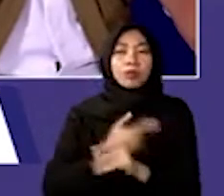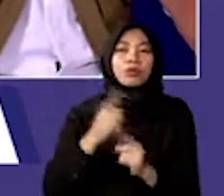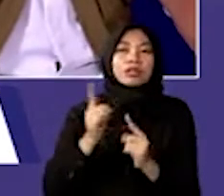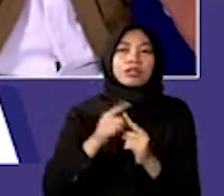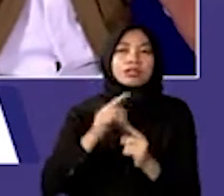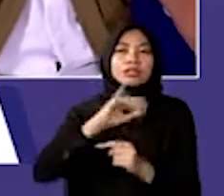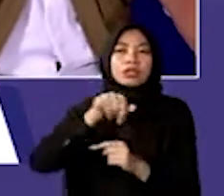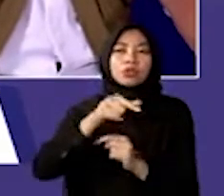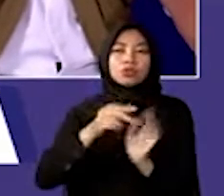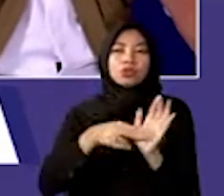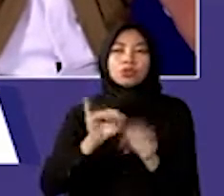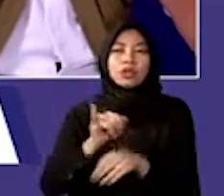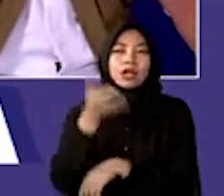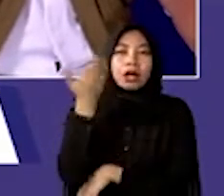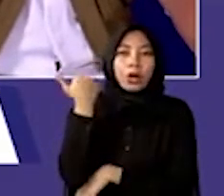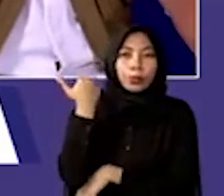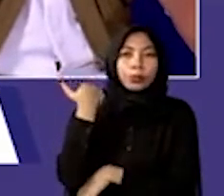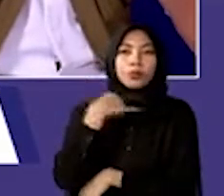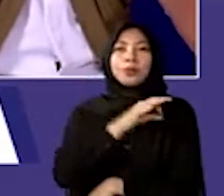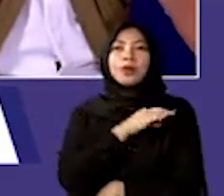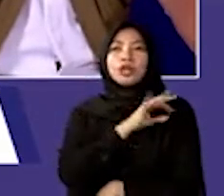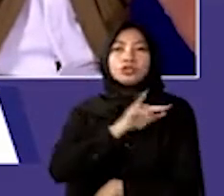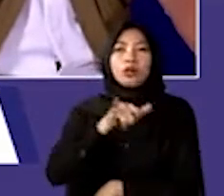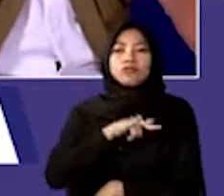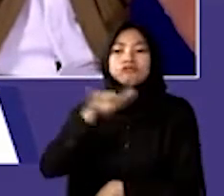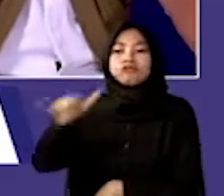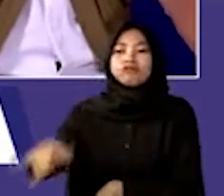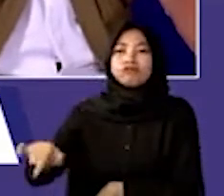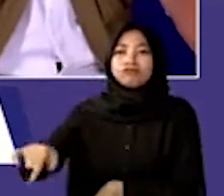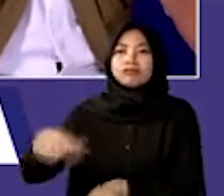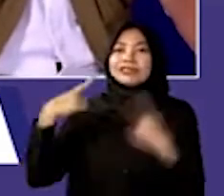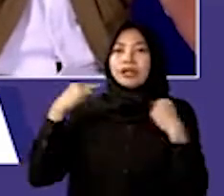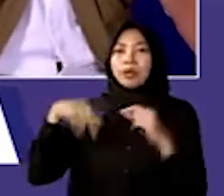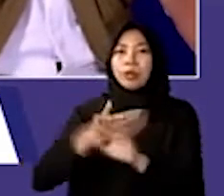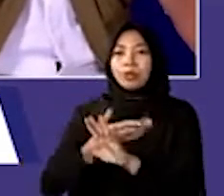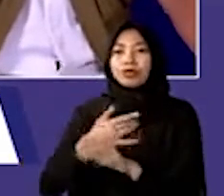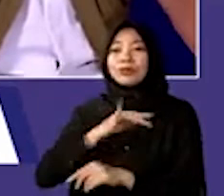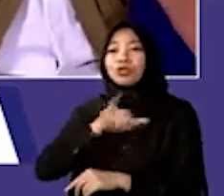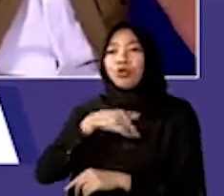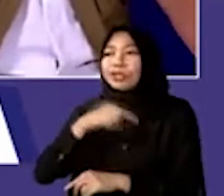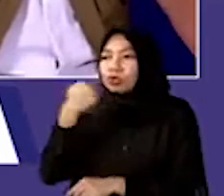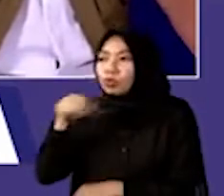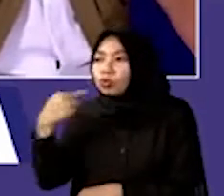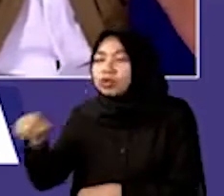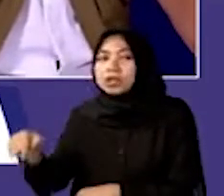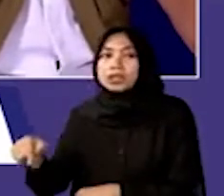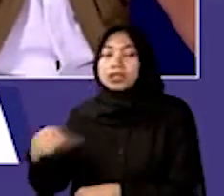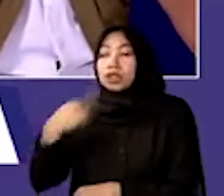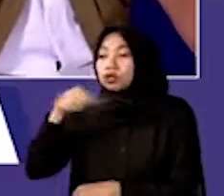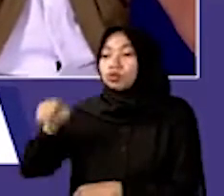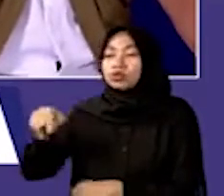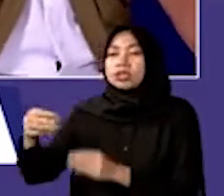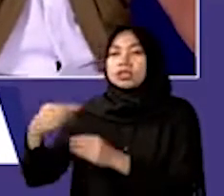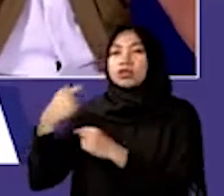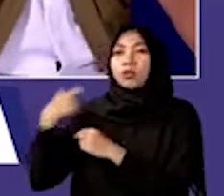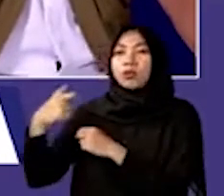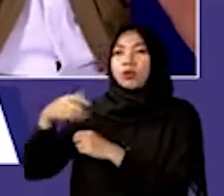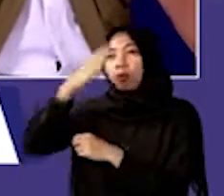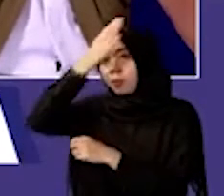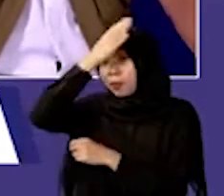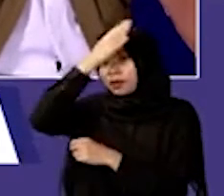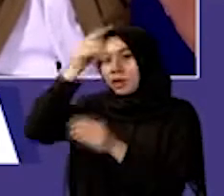bapak presiden berkunjung ke Jawa Timur memberikan beberapa penekanan dan arahan kepada Gubernur dan seluruh